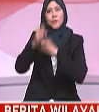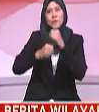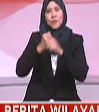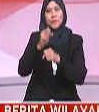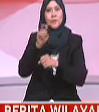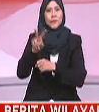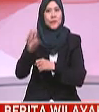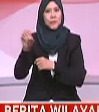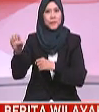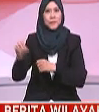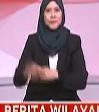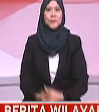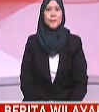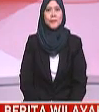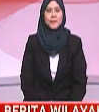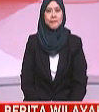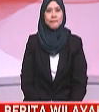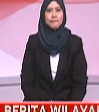2000.